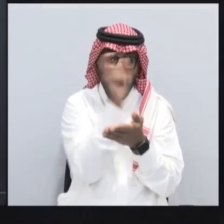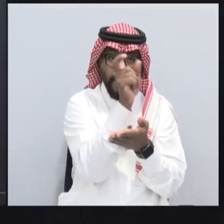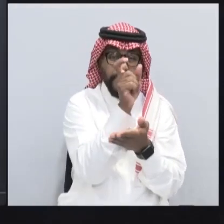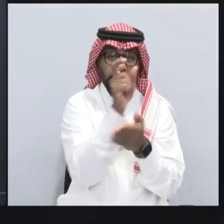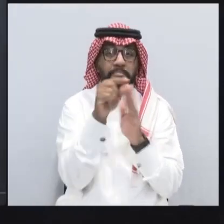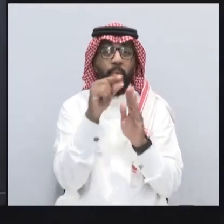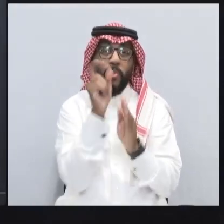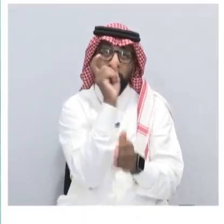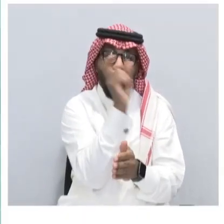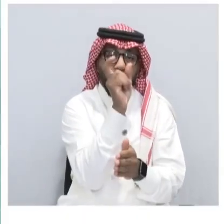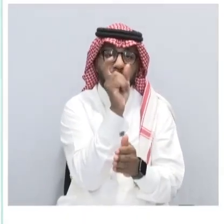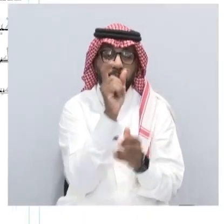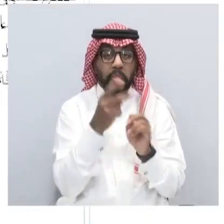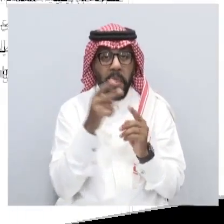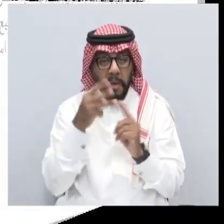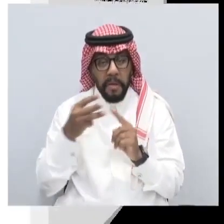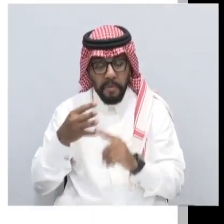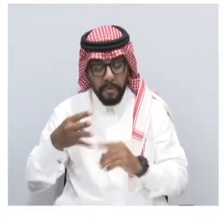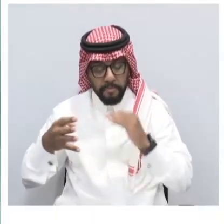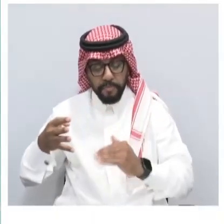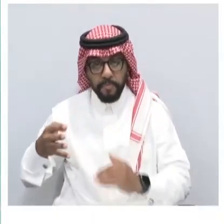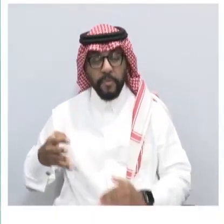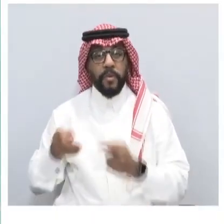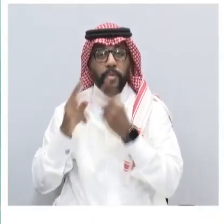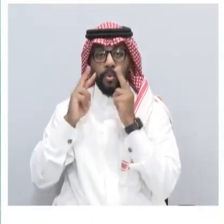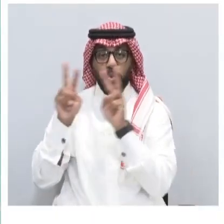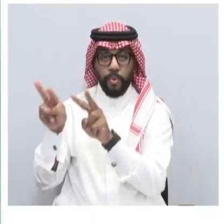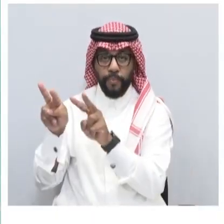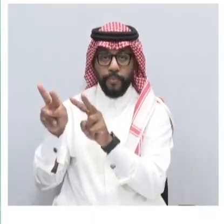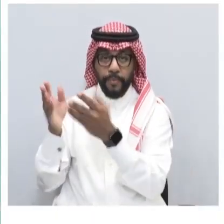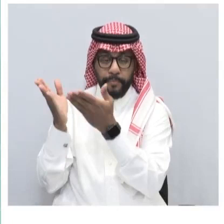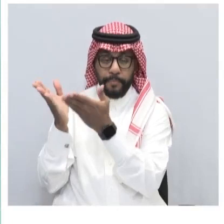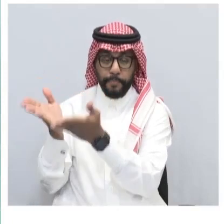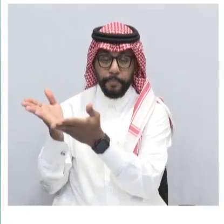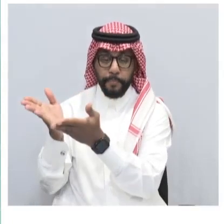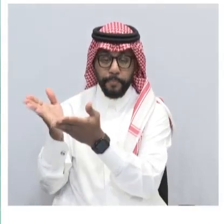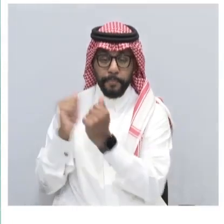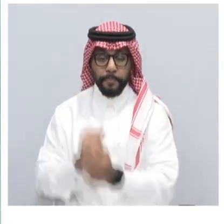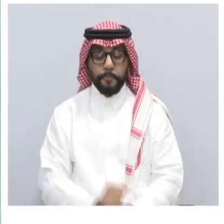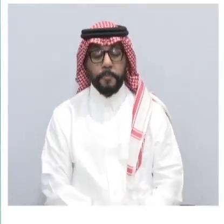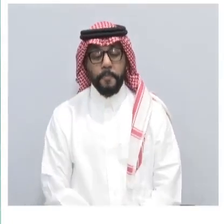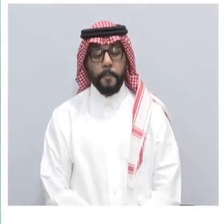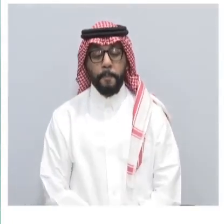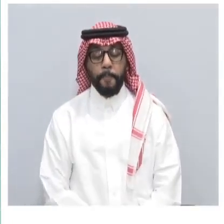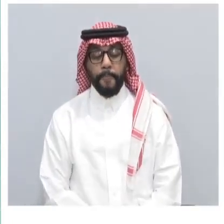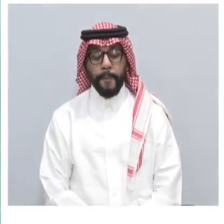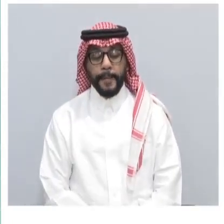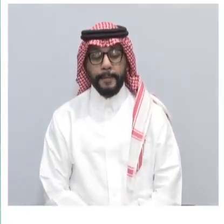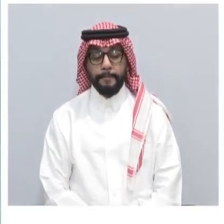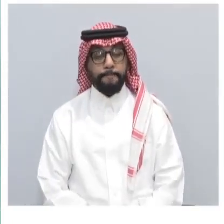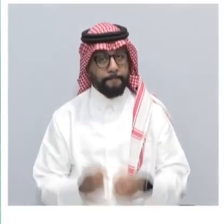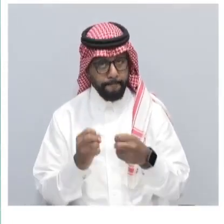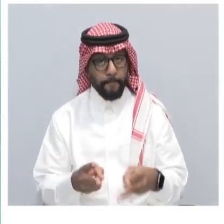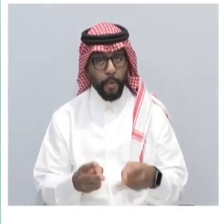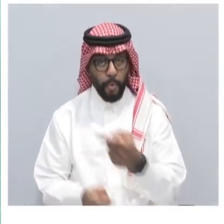راح نتعرف على هذه الخطوات من خلال هذه هذه الشريحه الموجوده لدينا لانشاء